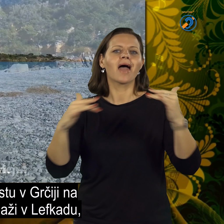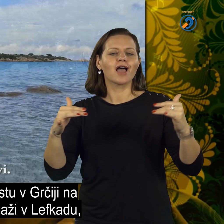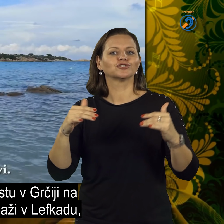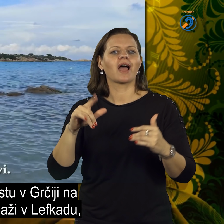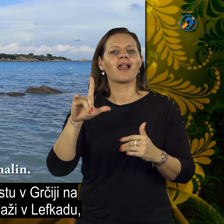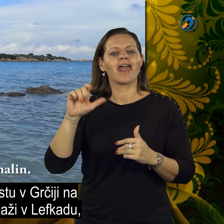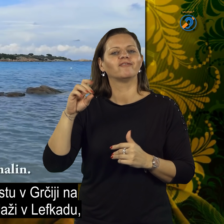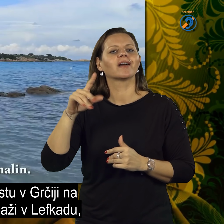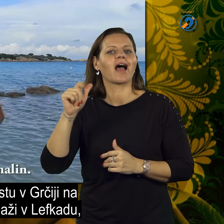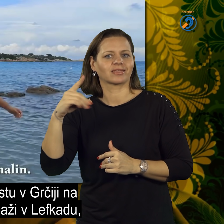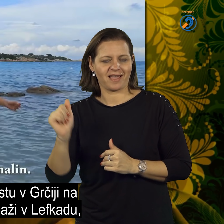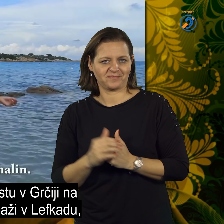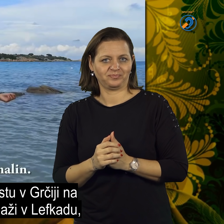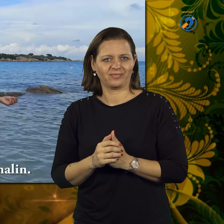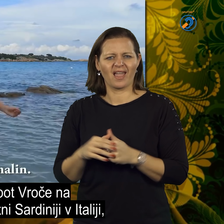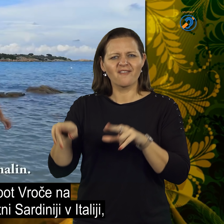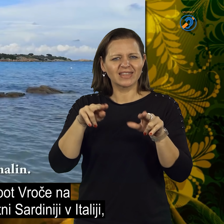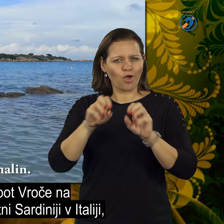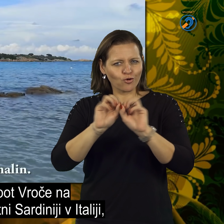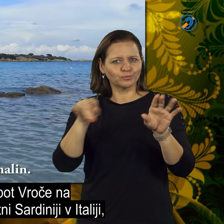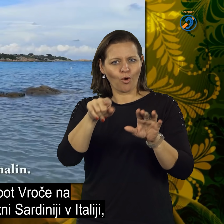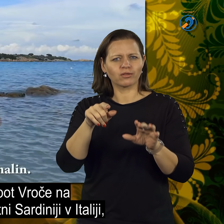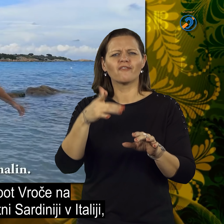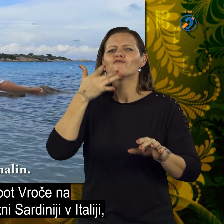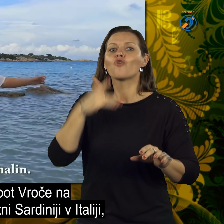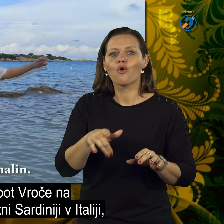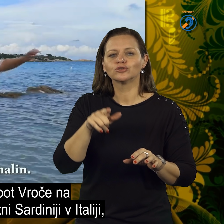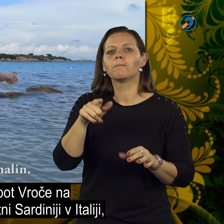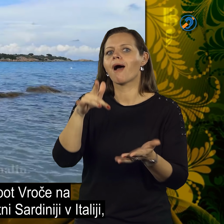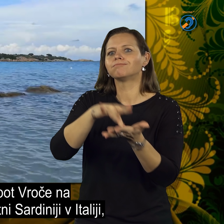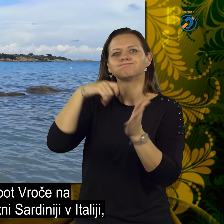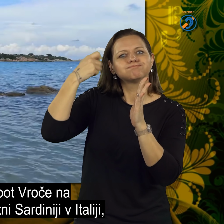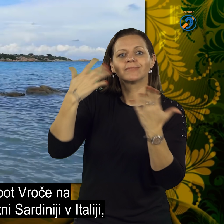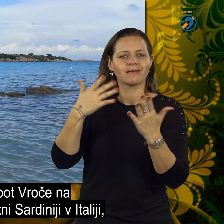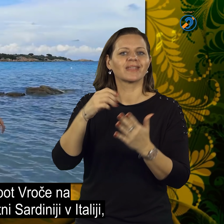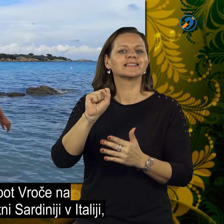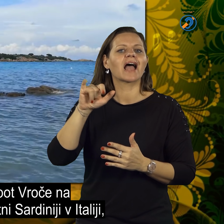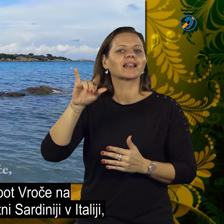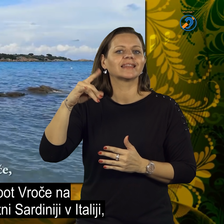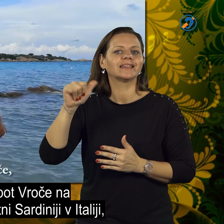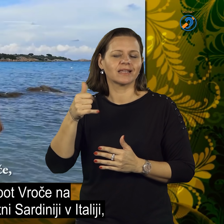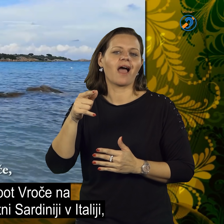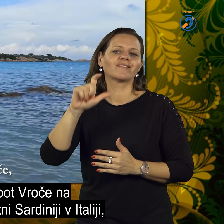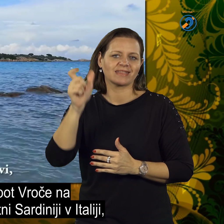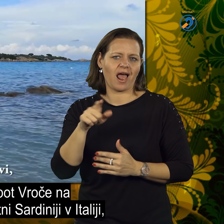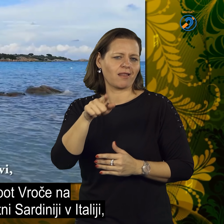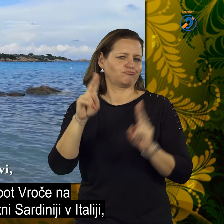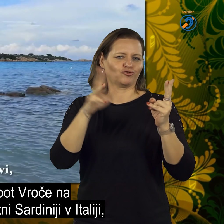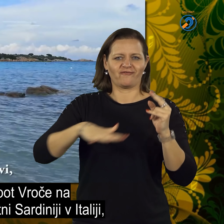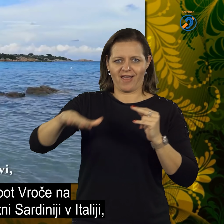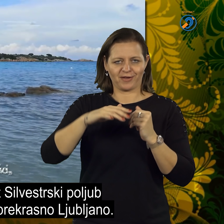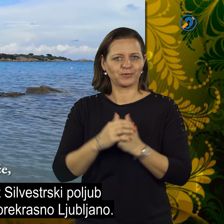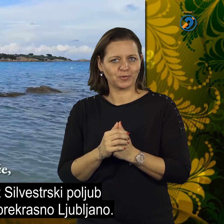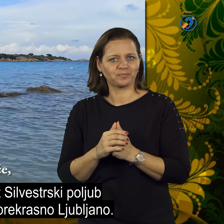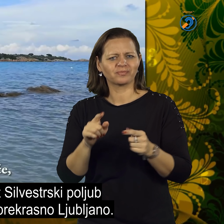video spot Vroče na temperamentni Sardiniji v Italiji, za video spot Silvestrski poljub pa sta